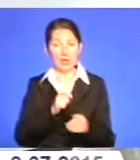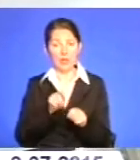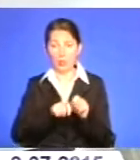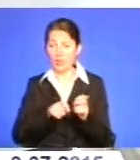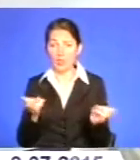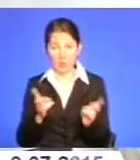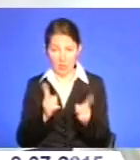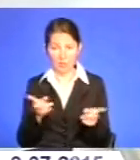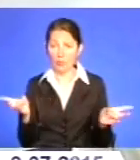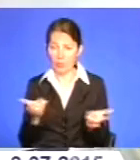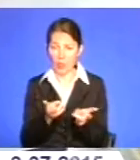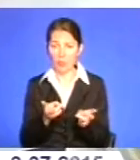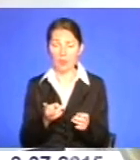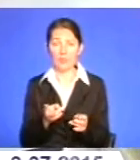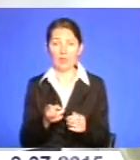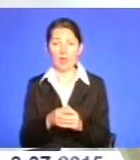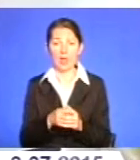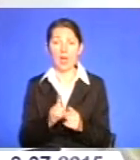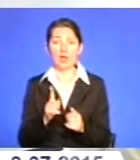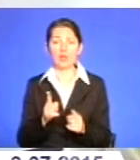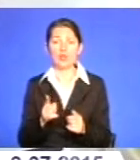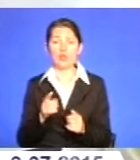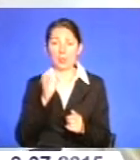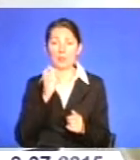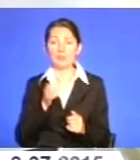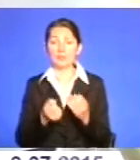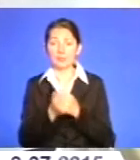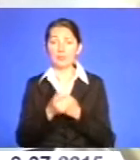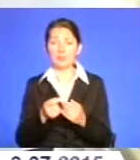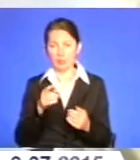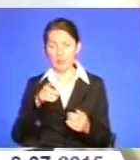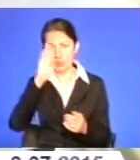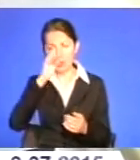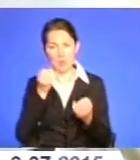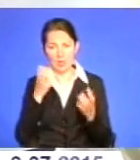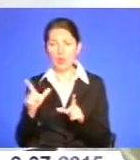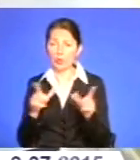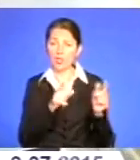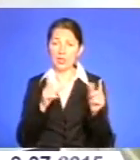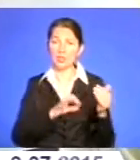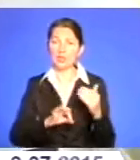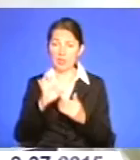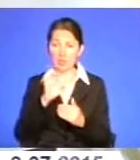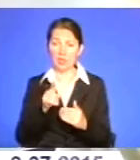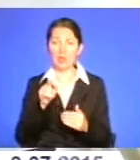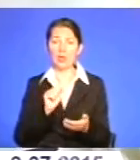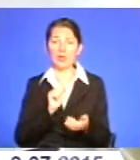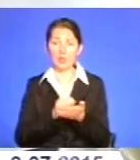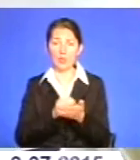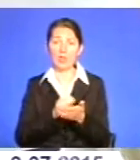щоб залучились ті хлопці і не просто катались там по сході і потім той матеріал, який вони там навіть знімкували,